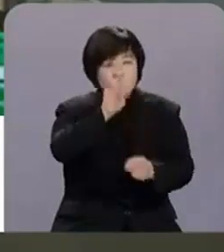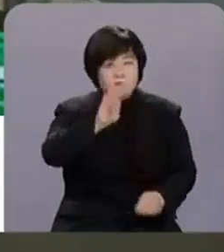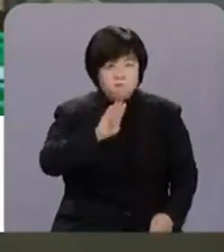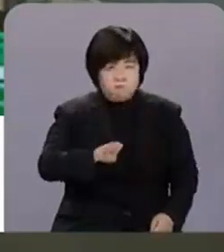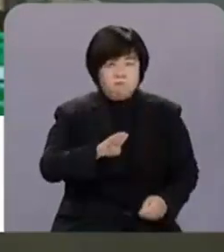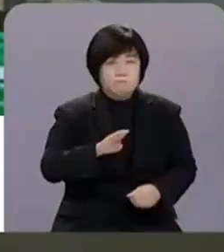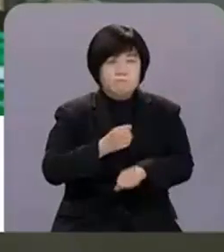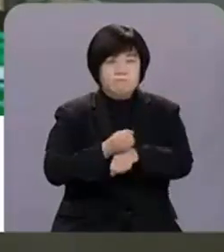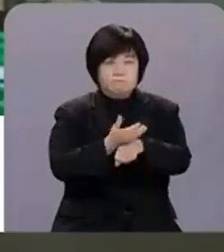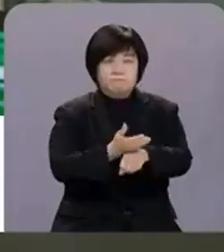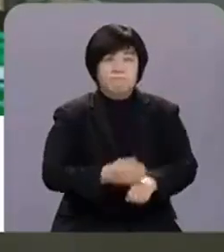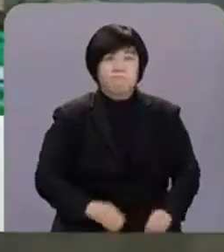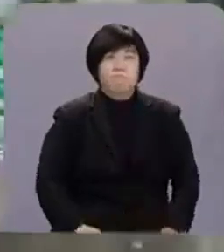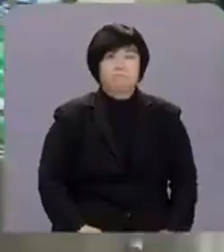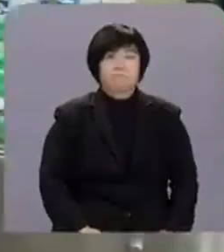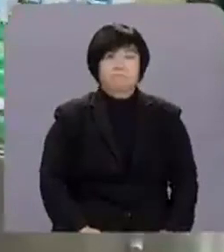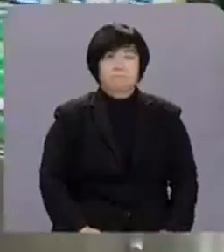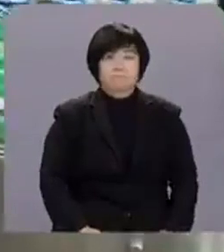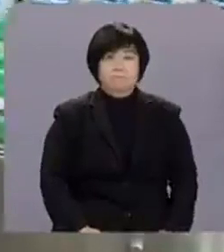취재했습니다